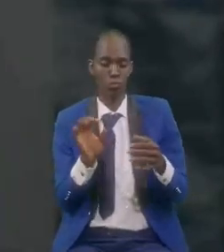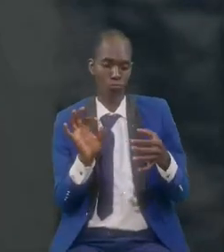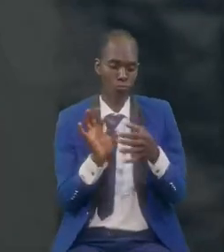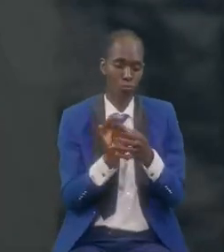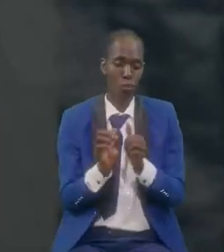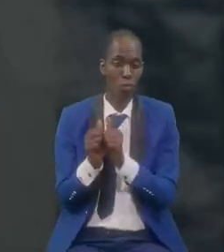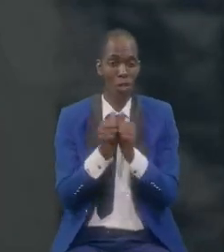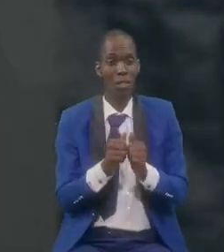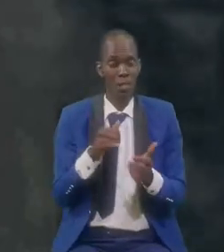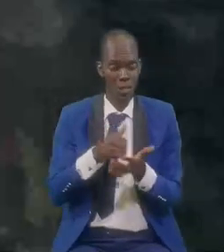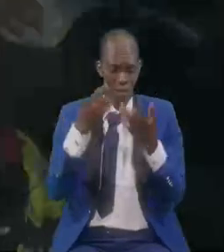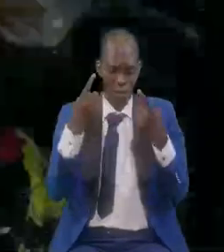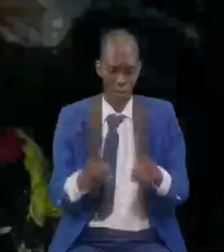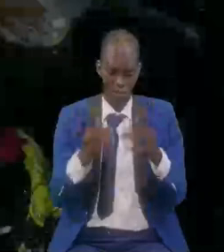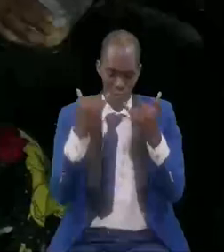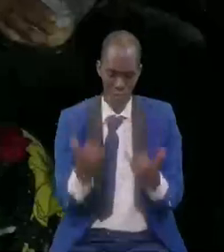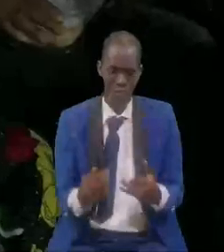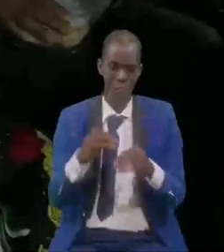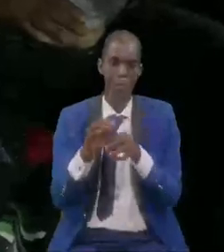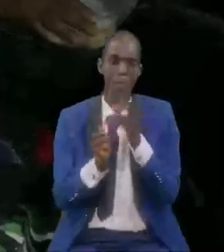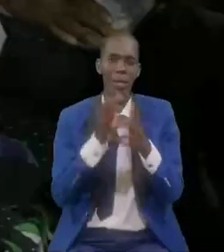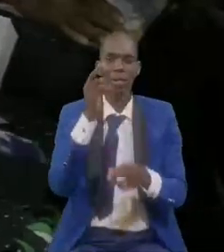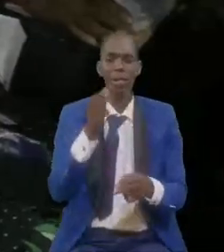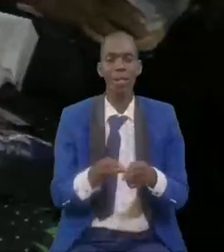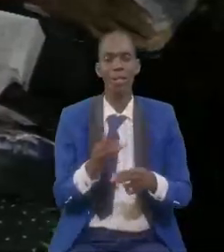connectés, cela arrive maintenant.